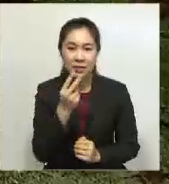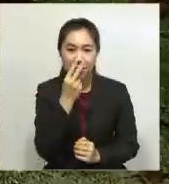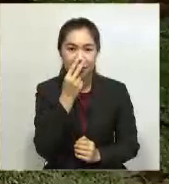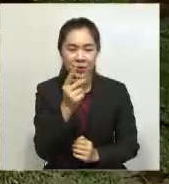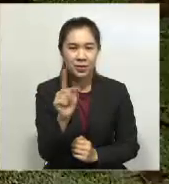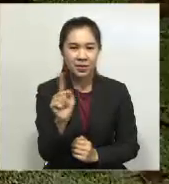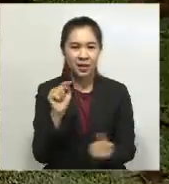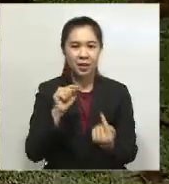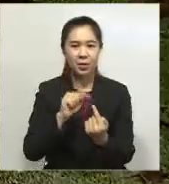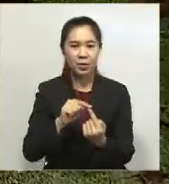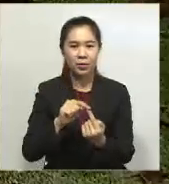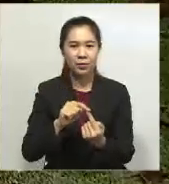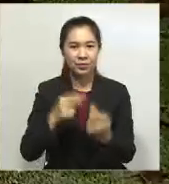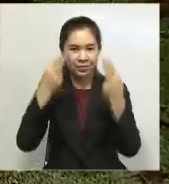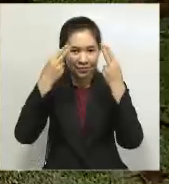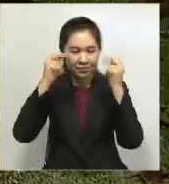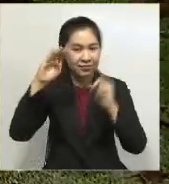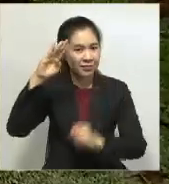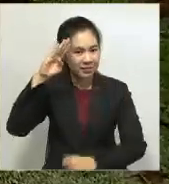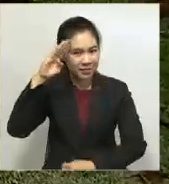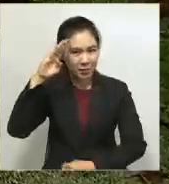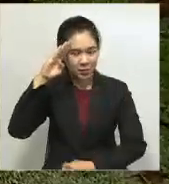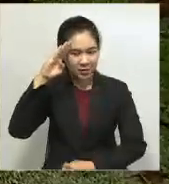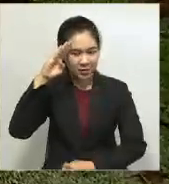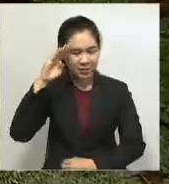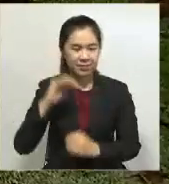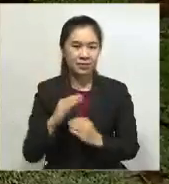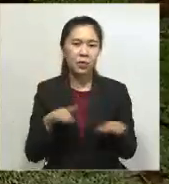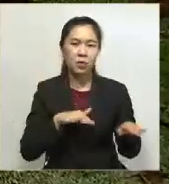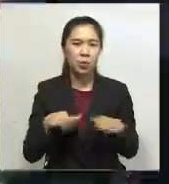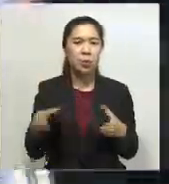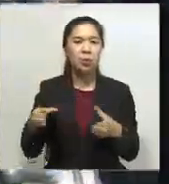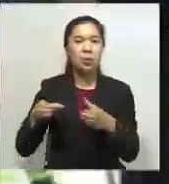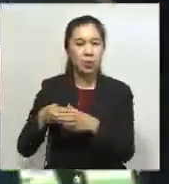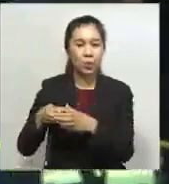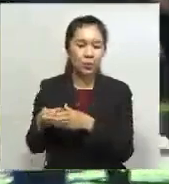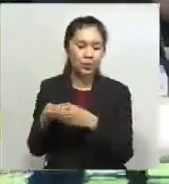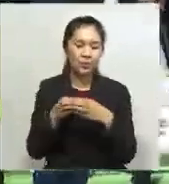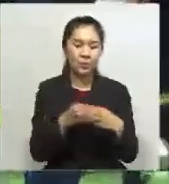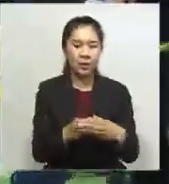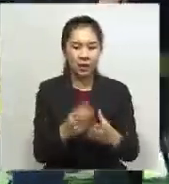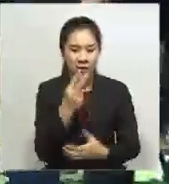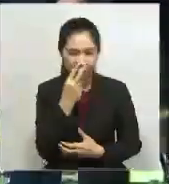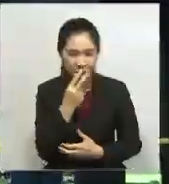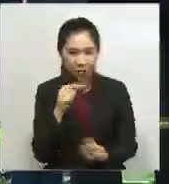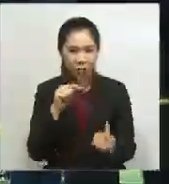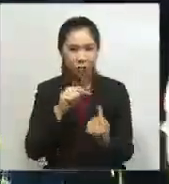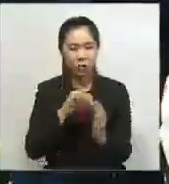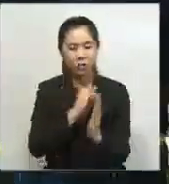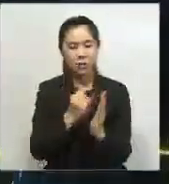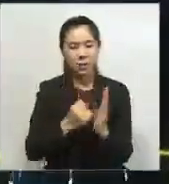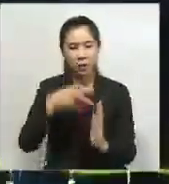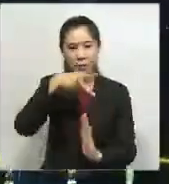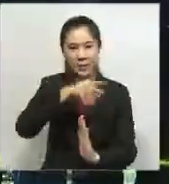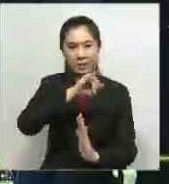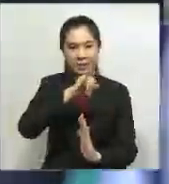ากาศกันนะคะการลงพื้นที่ของพลเอกประยุทธ์จันทร์โอชานายกรัฐมนตรีพร้อมคณะค่ะที่เดินทางลงพื้นที่บึงสีไฟจังหวัดพิ